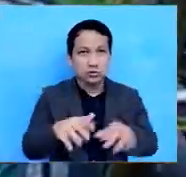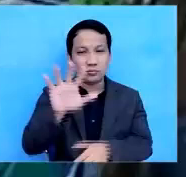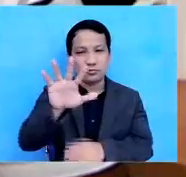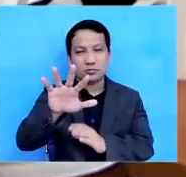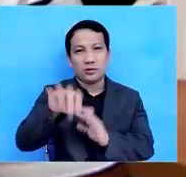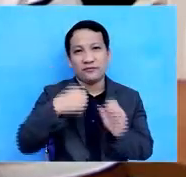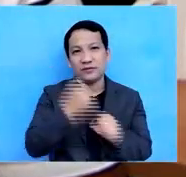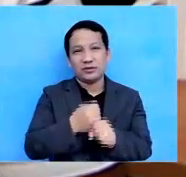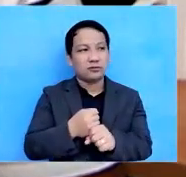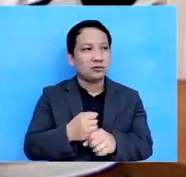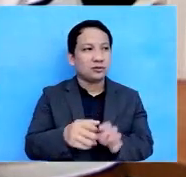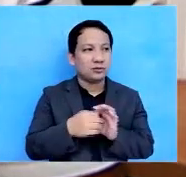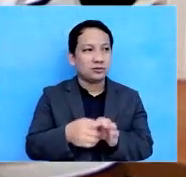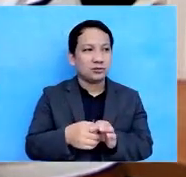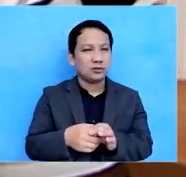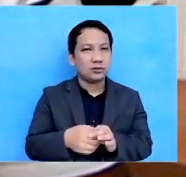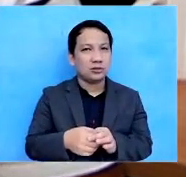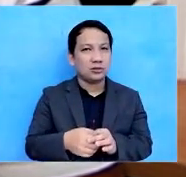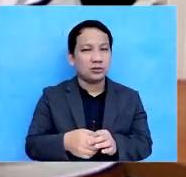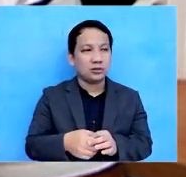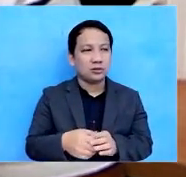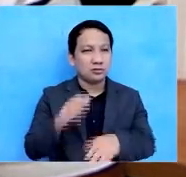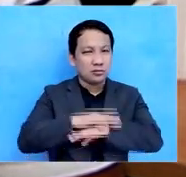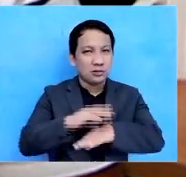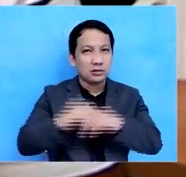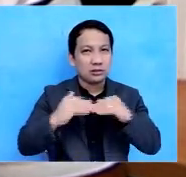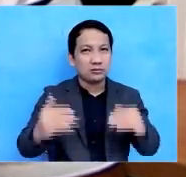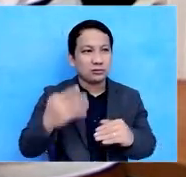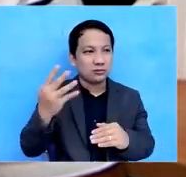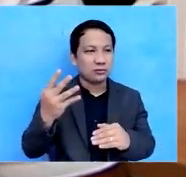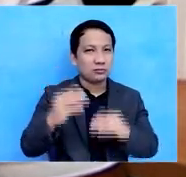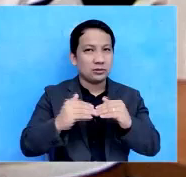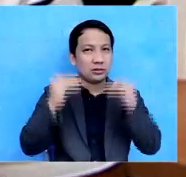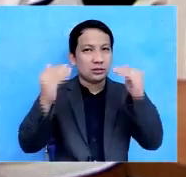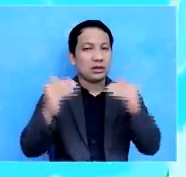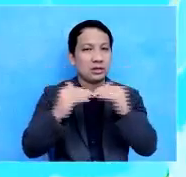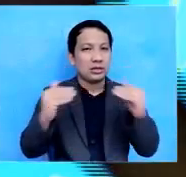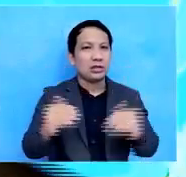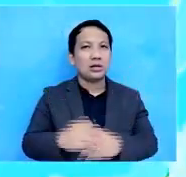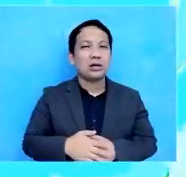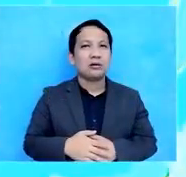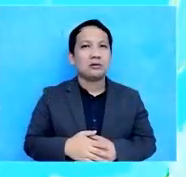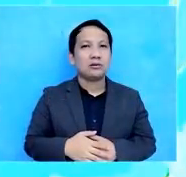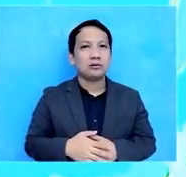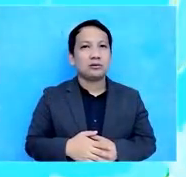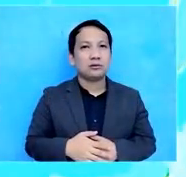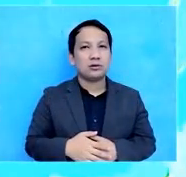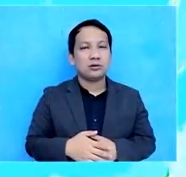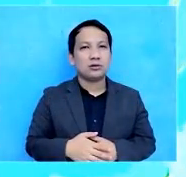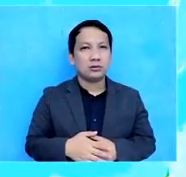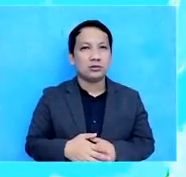we're expecting yung mga at least umaabot ng mga signal number 4, mag-i-increase yung occurrences nila,